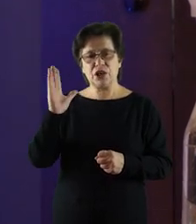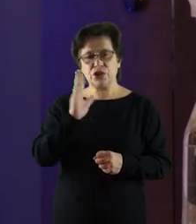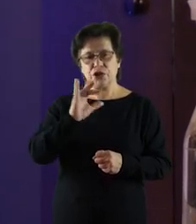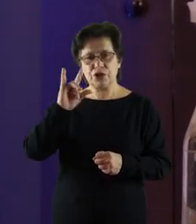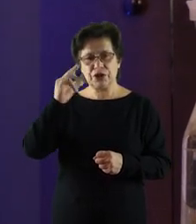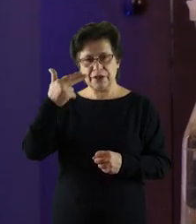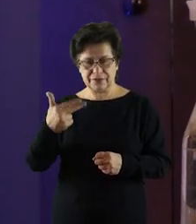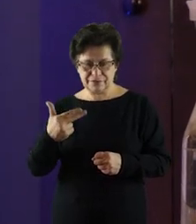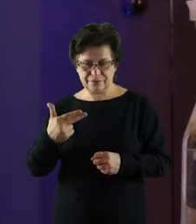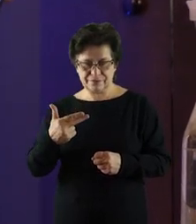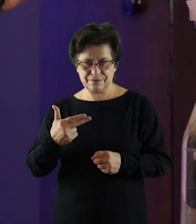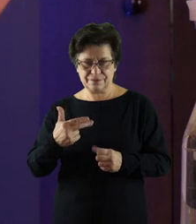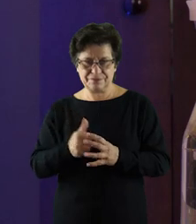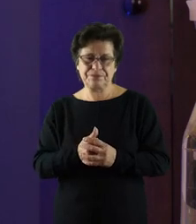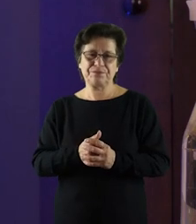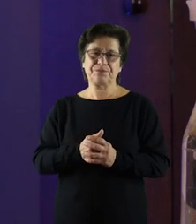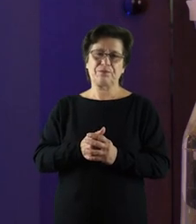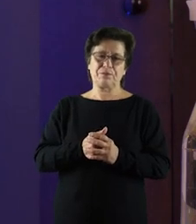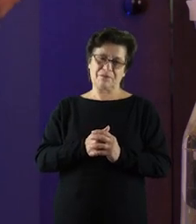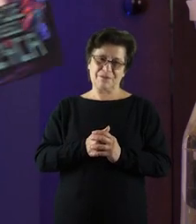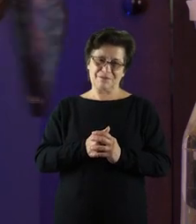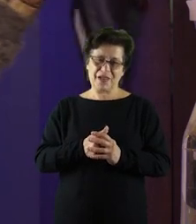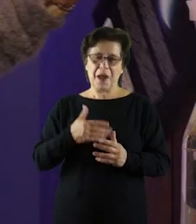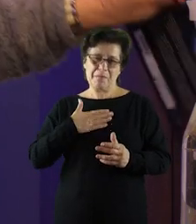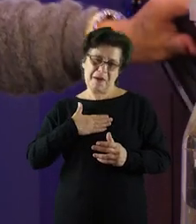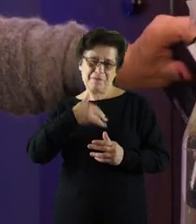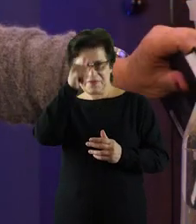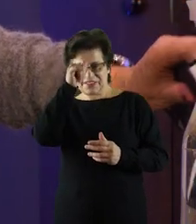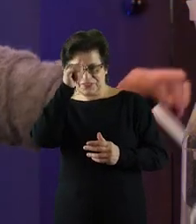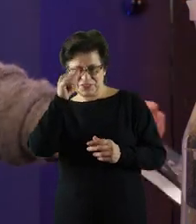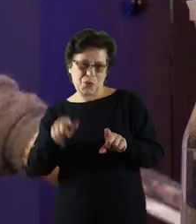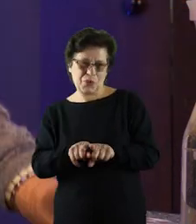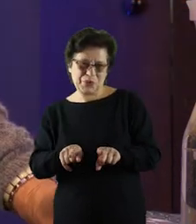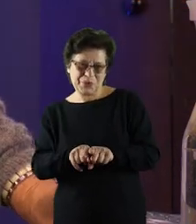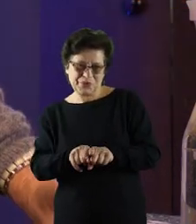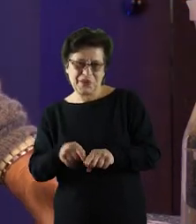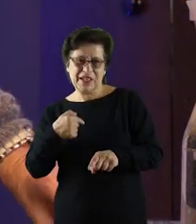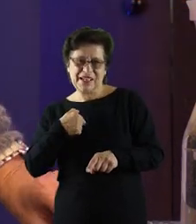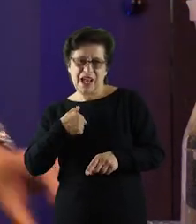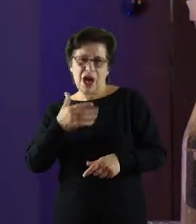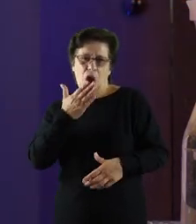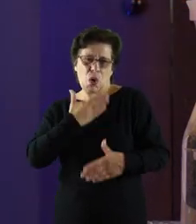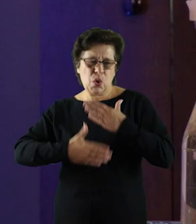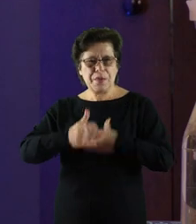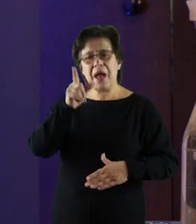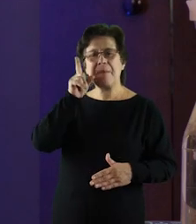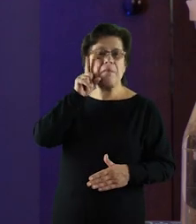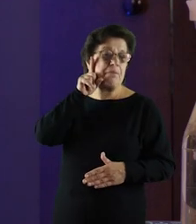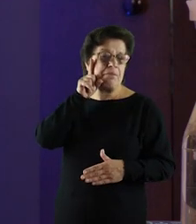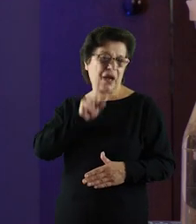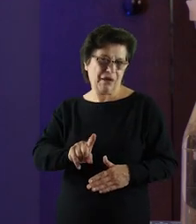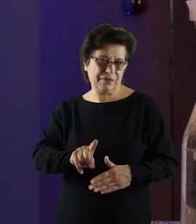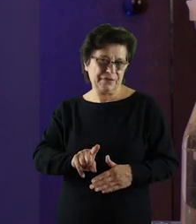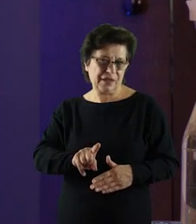być w kosmosie, a jak wiecie, nazwisko zobowiązuje. Natomiast ja bardzo lubię realizm. To jest taki prąd